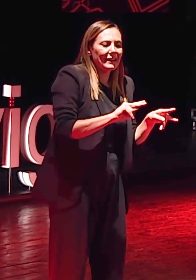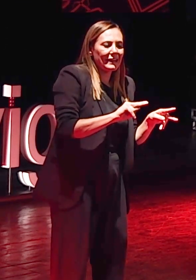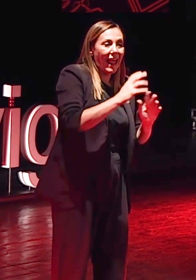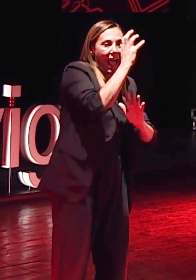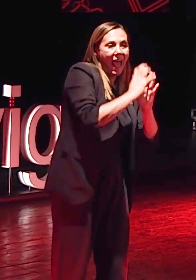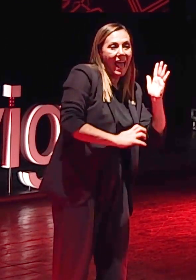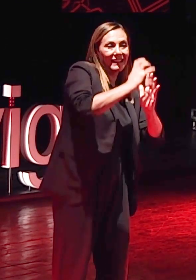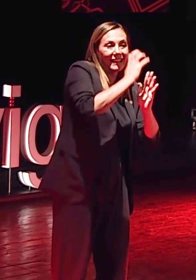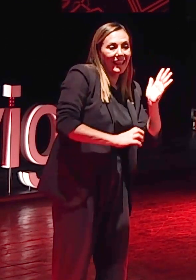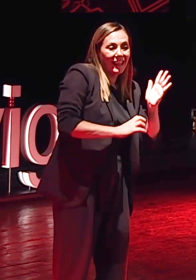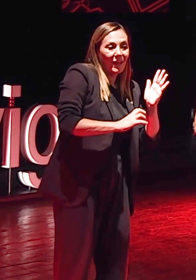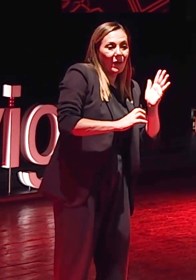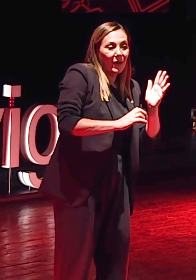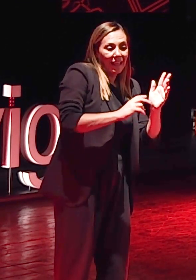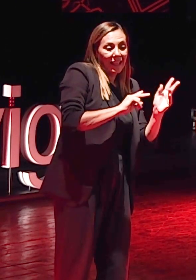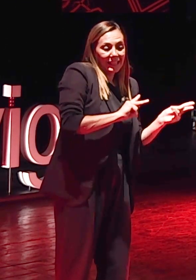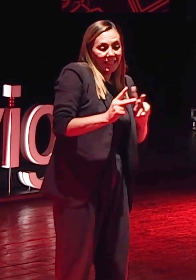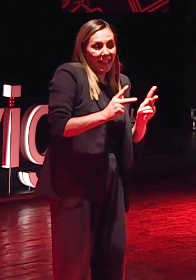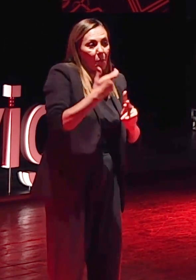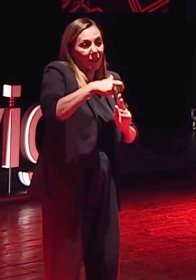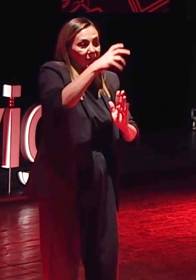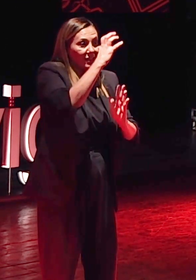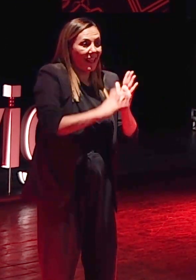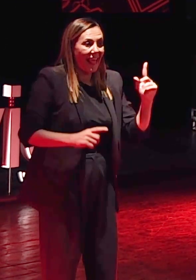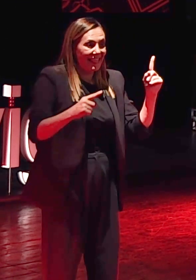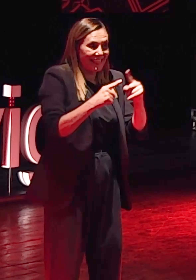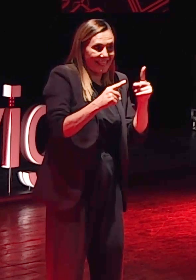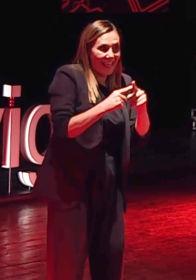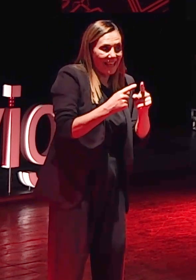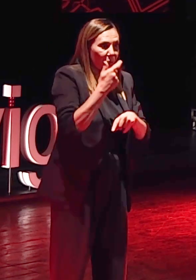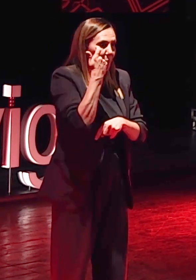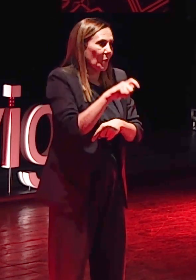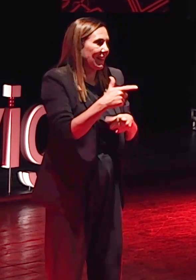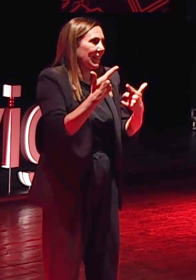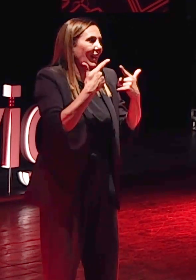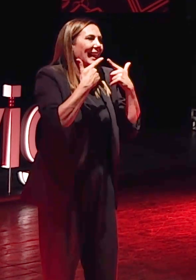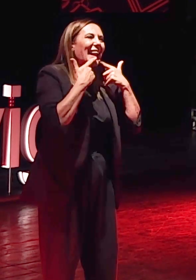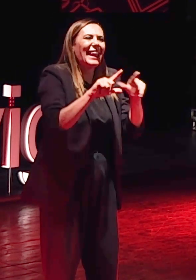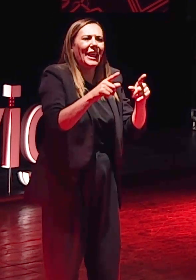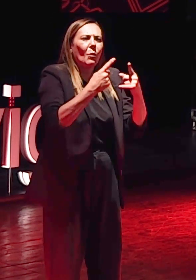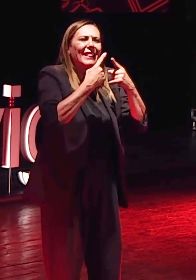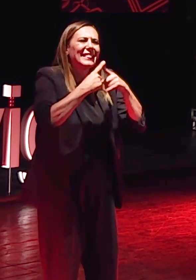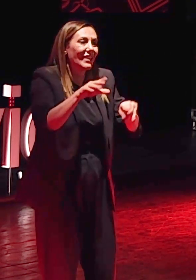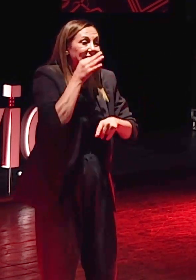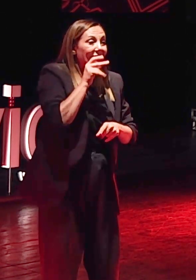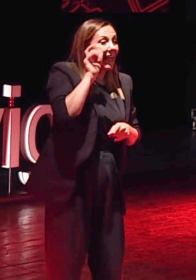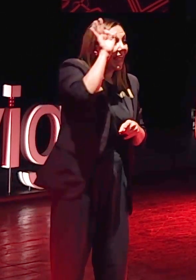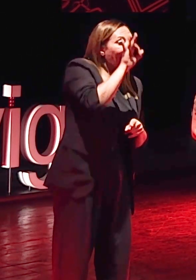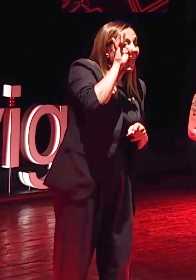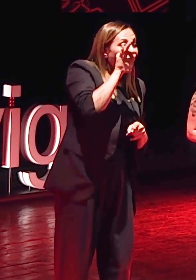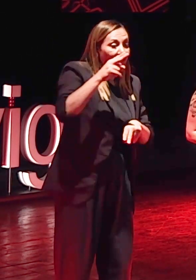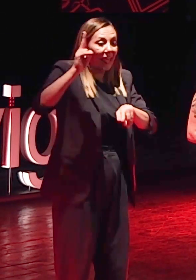articoli per la stesura della tesi visto che era in lingua Insomma completamente diversa dalla mia dall'inglese